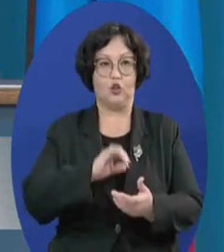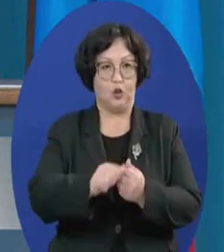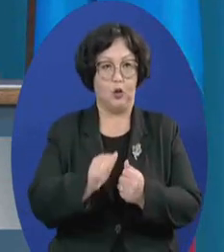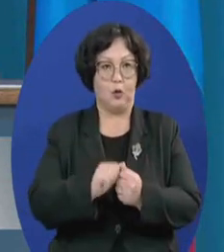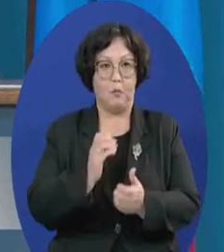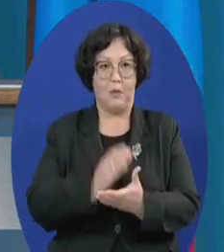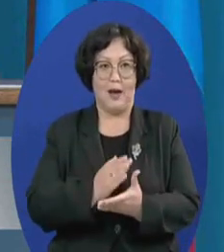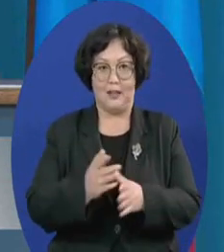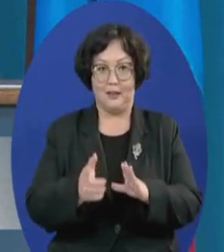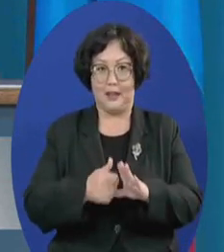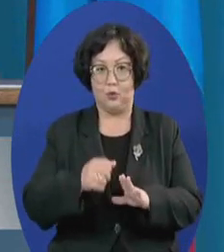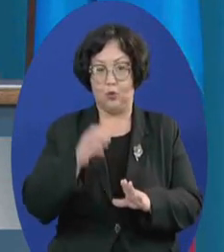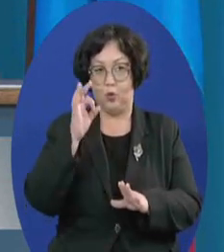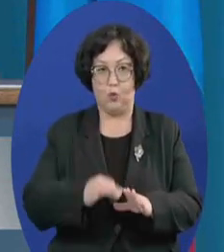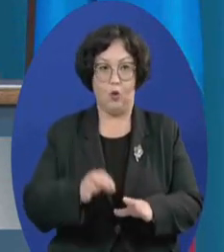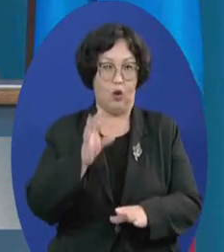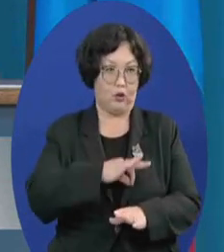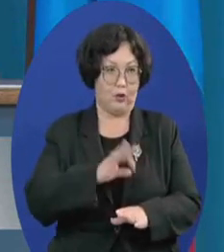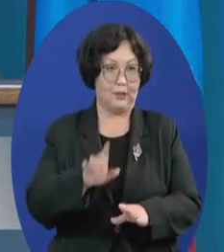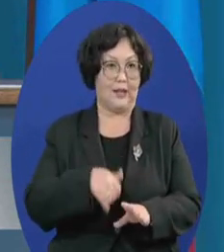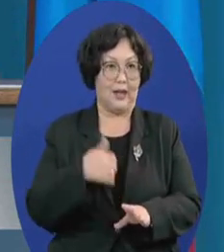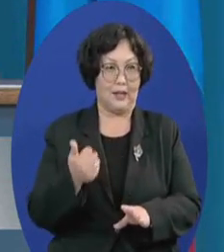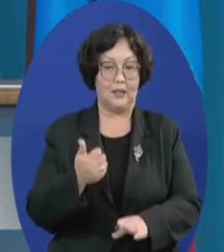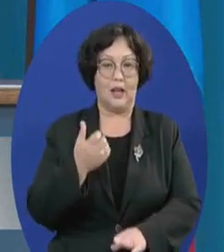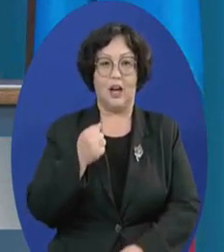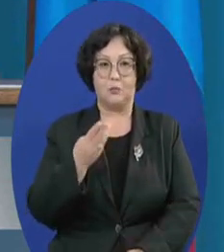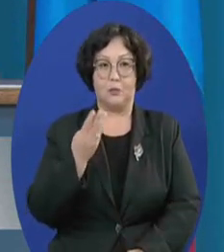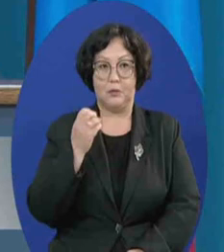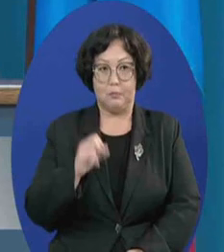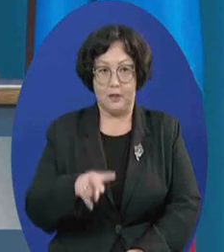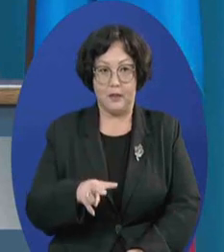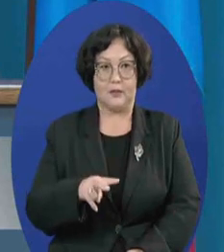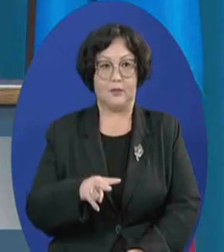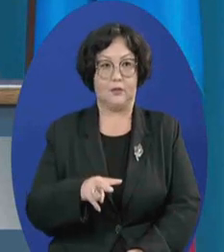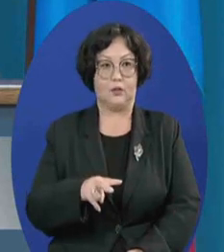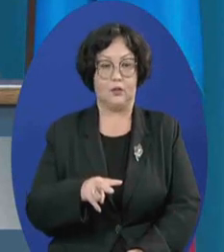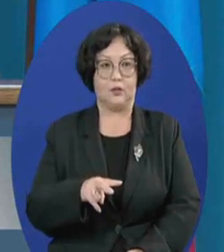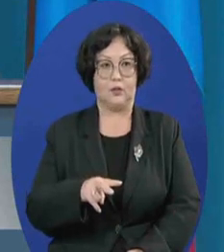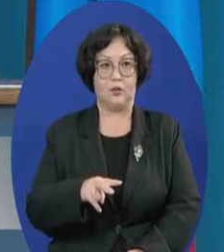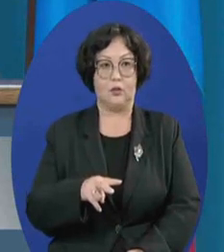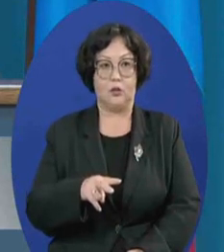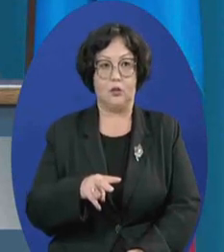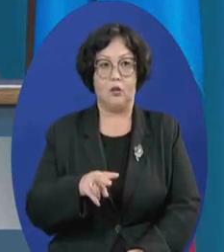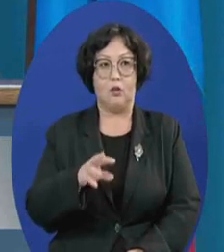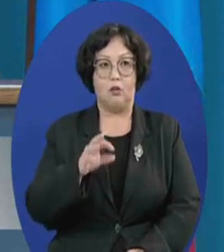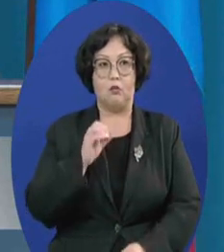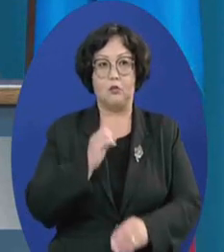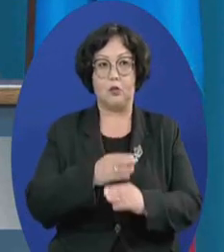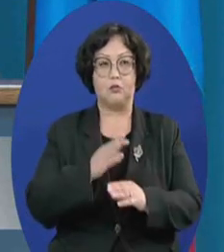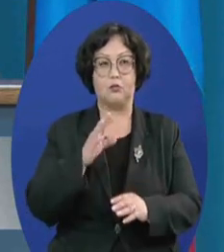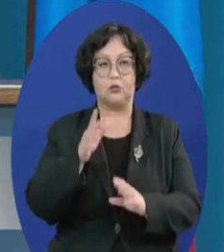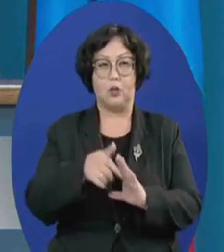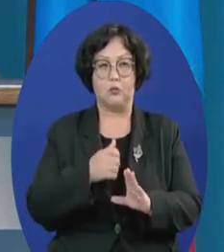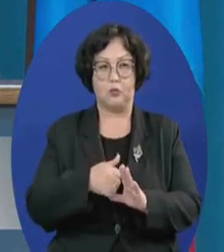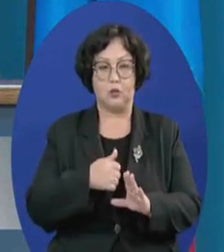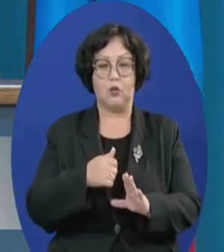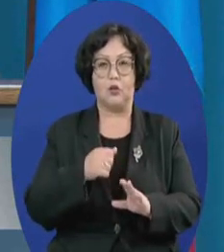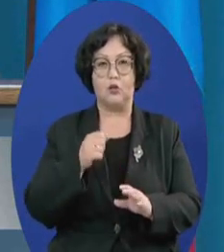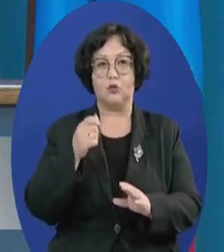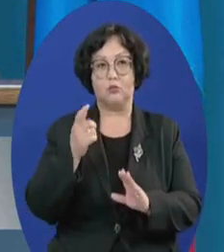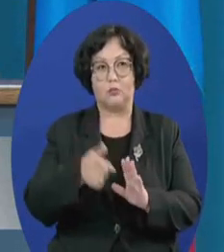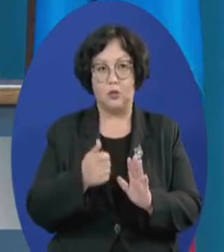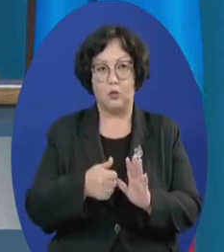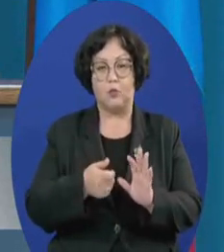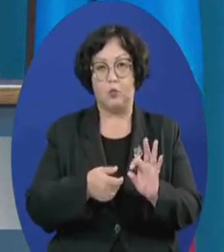байгаа татварын орлогоос гадна ашигмалтмын амнаатын татвараас гадна суудгын тооцох